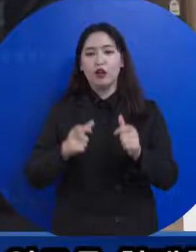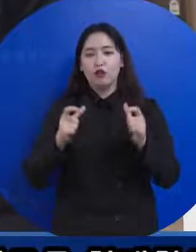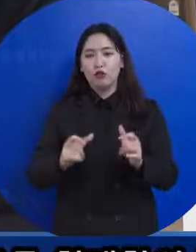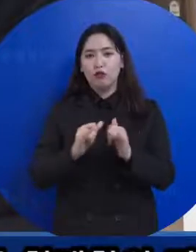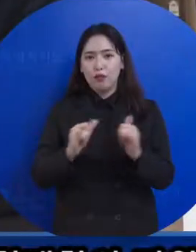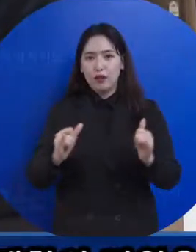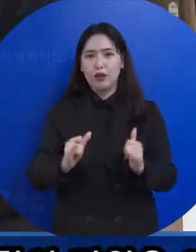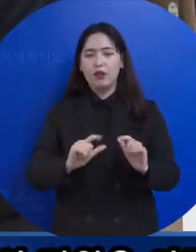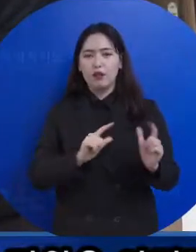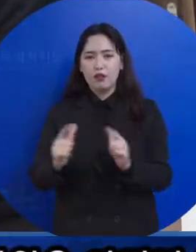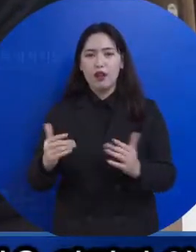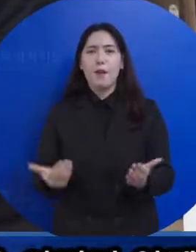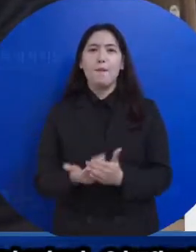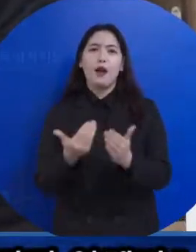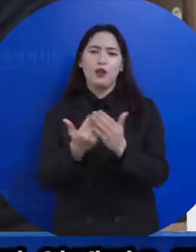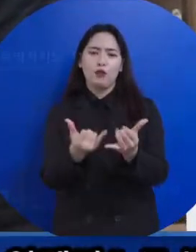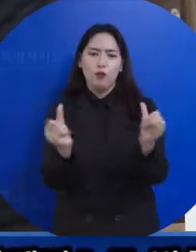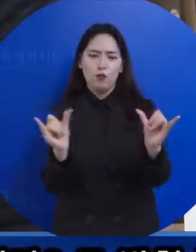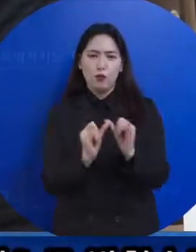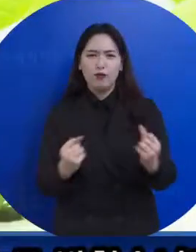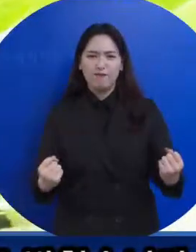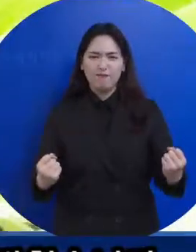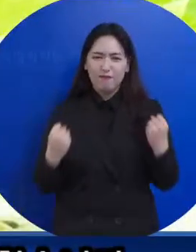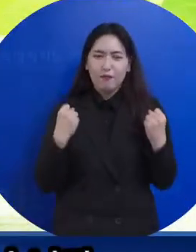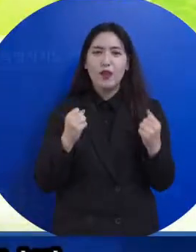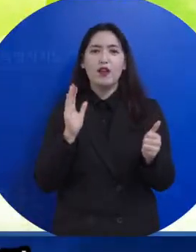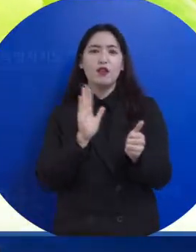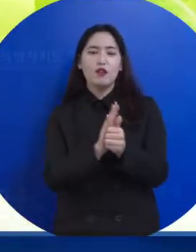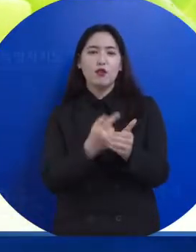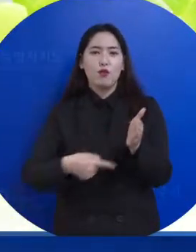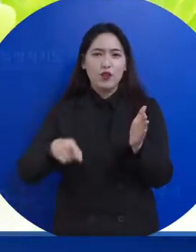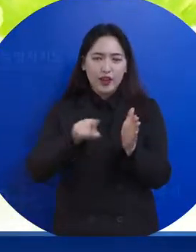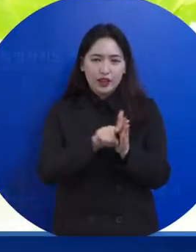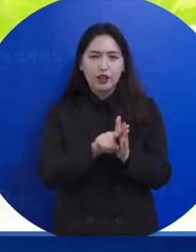강화함으로써 마을 발전 및 공동체 활력 증진에